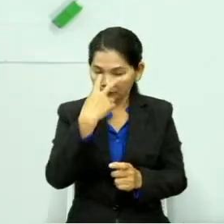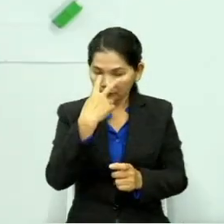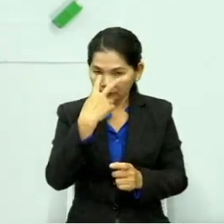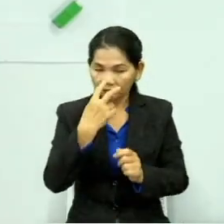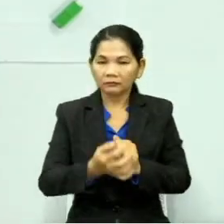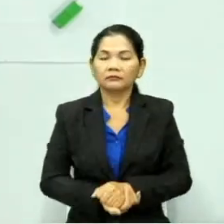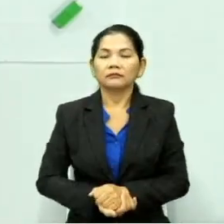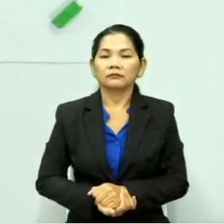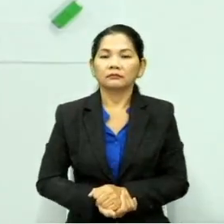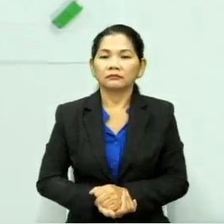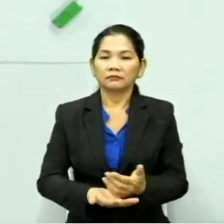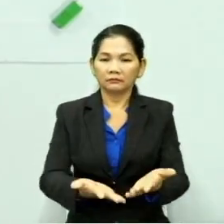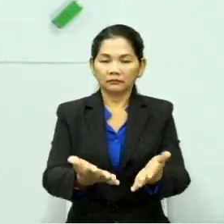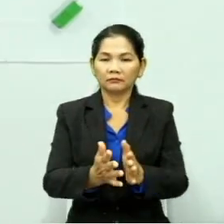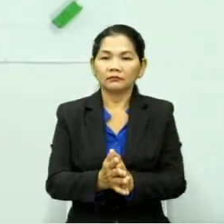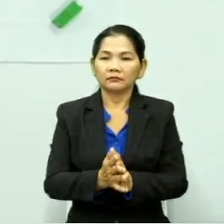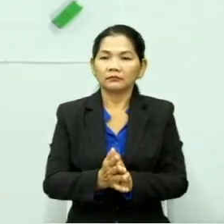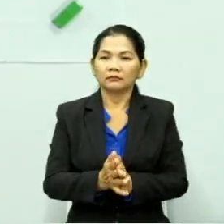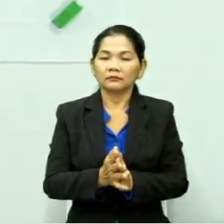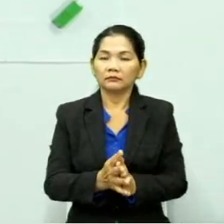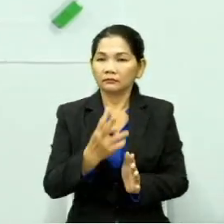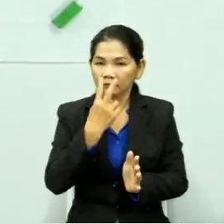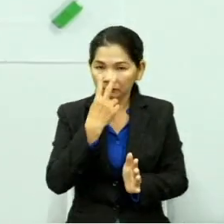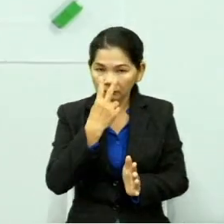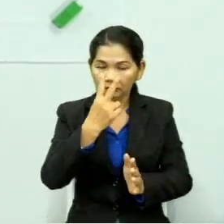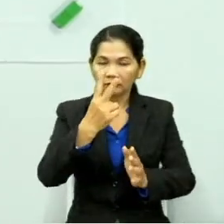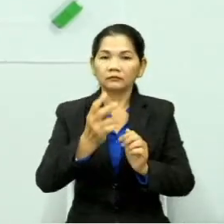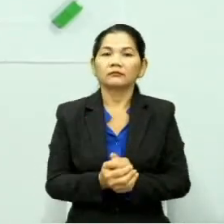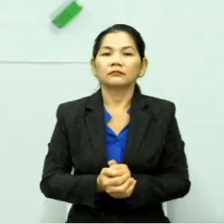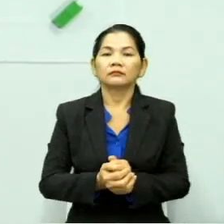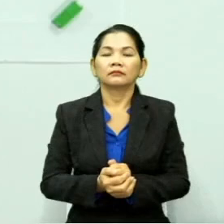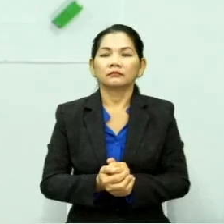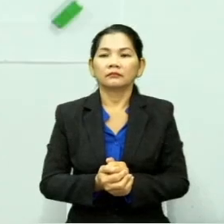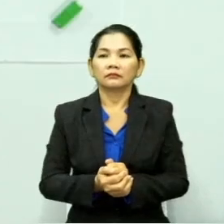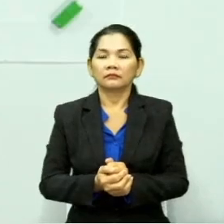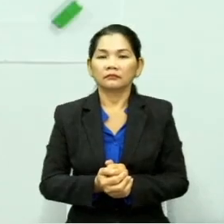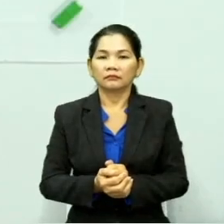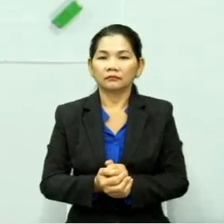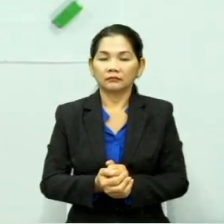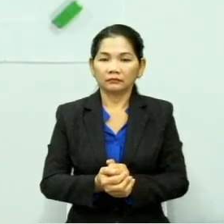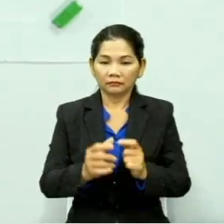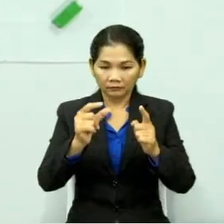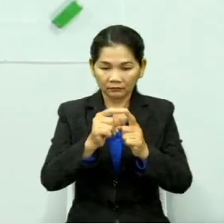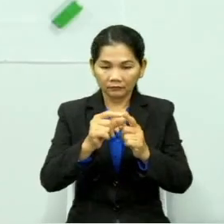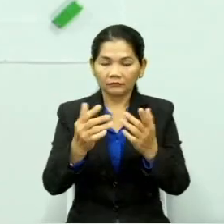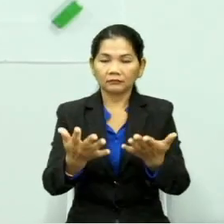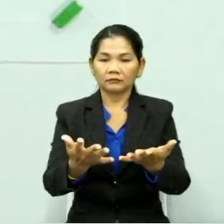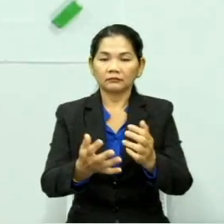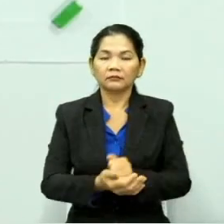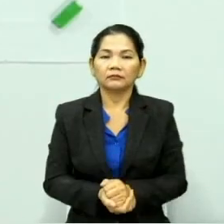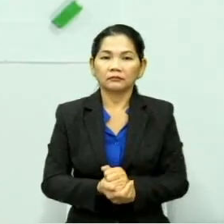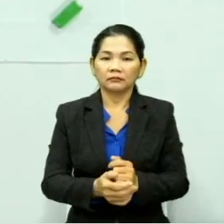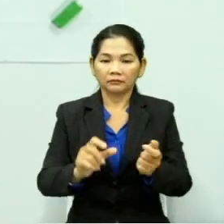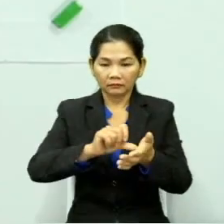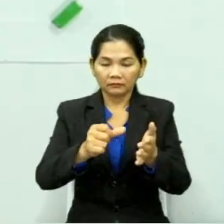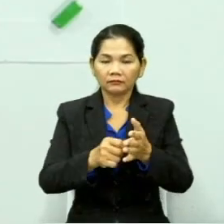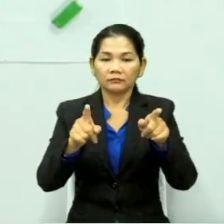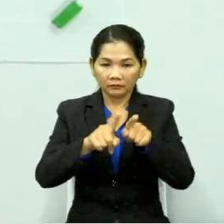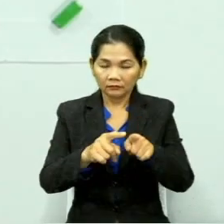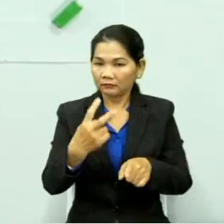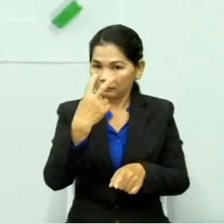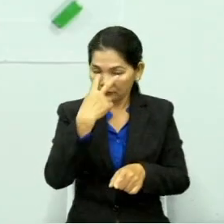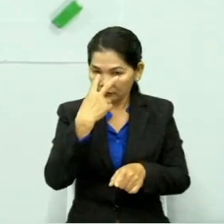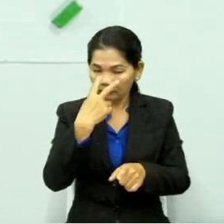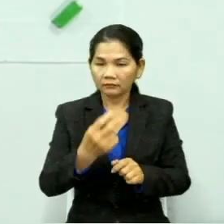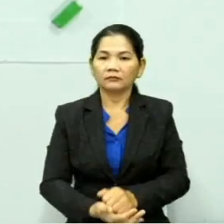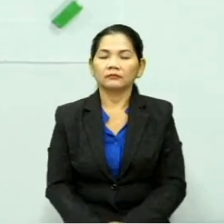chà chẳng con được ạ khní con ở rộp con ạ khní mơ con chà ta miên bịa ná đẹp đà miên này đôi nâng bị nết